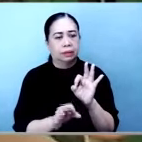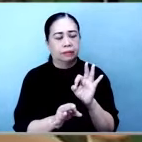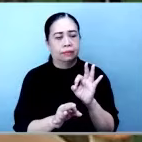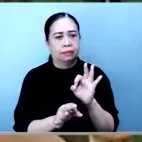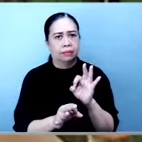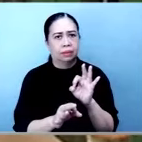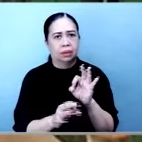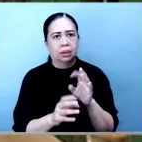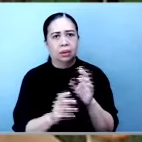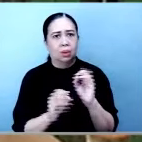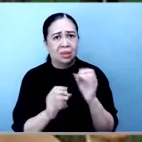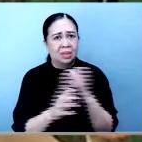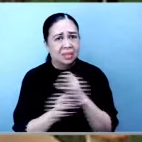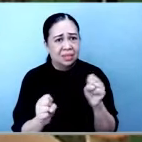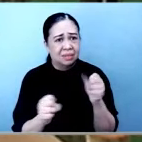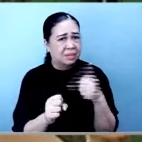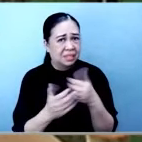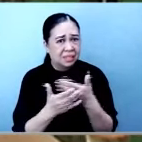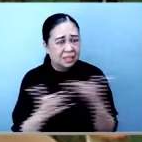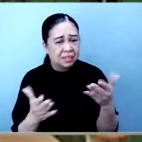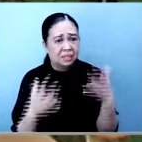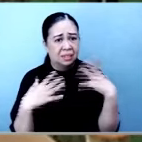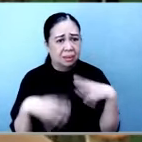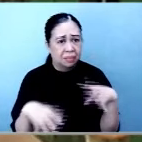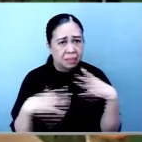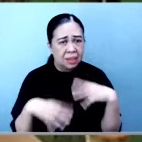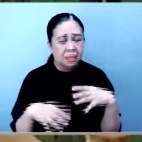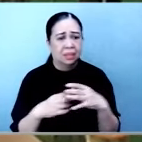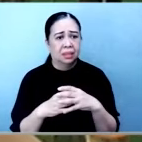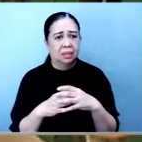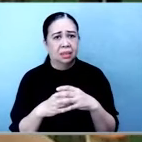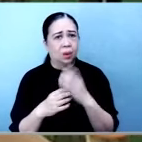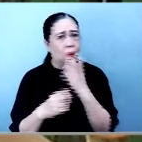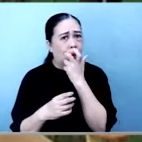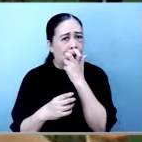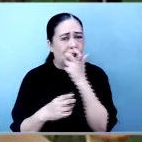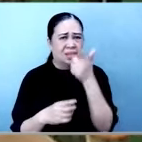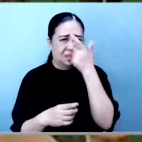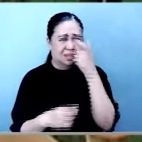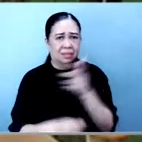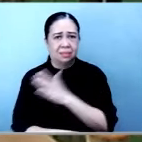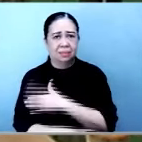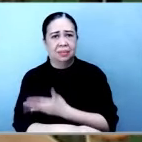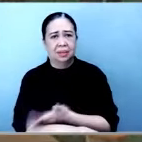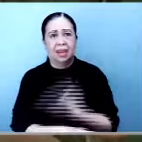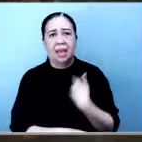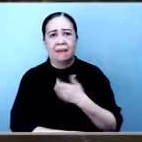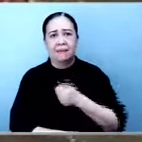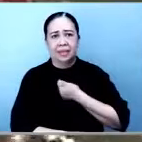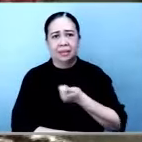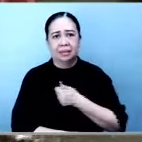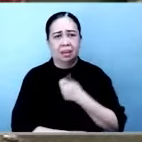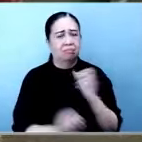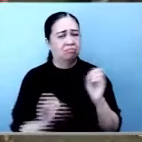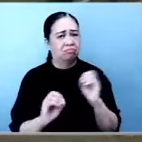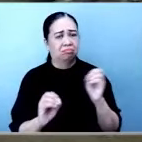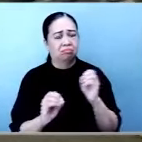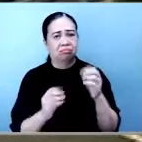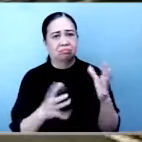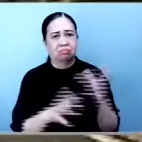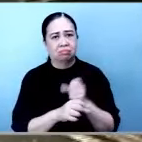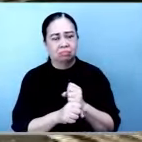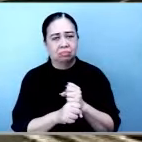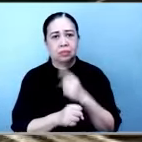lang naisalba kahit damit, nebulizer niya kasi may hika yung anak ko na yun. Wala daw. Ayon sa Bureau of